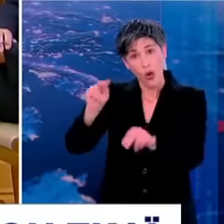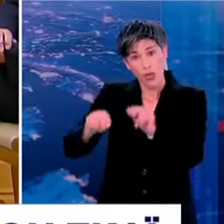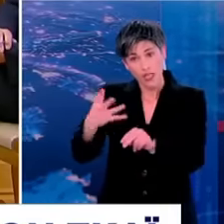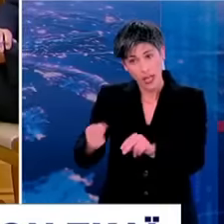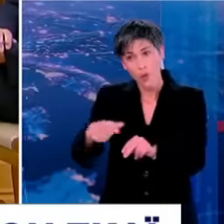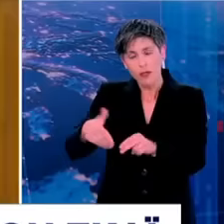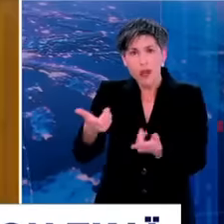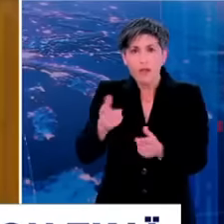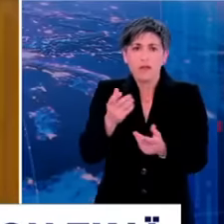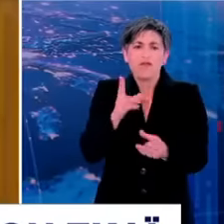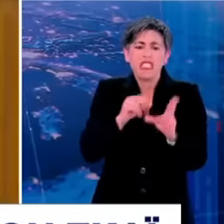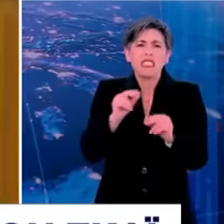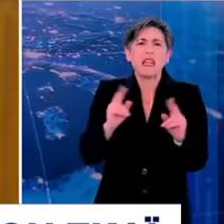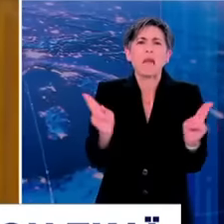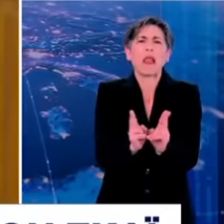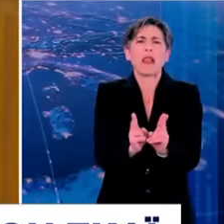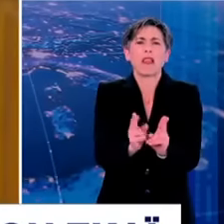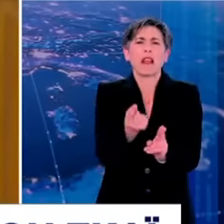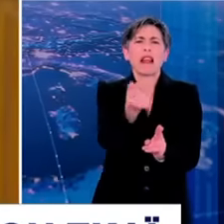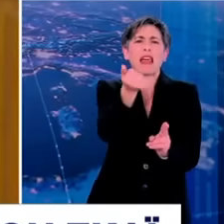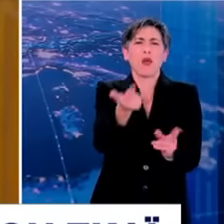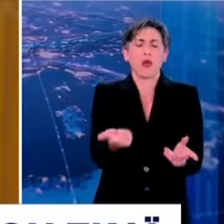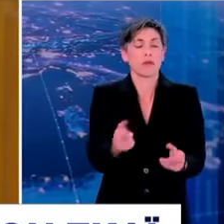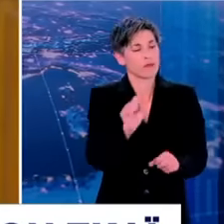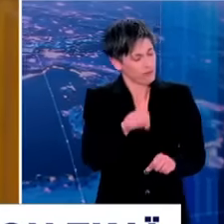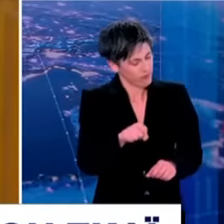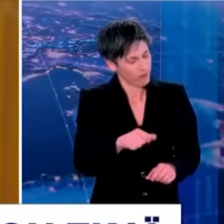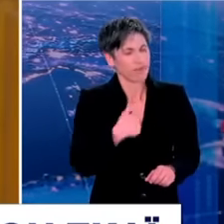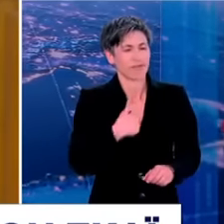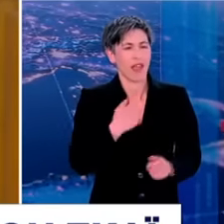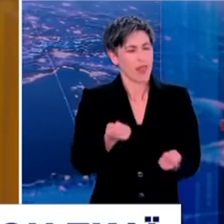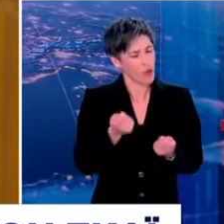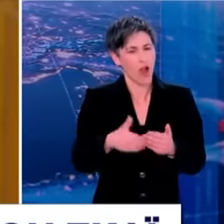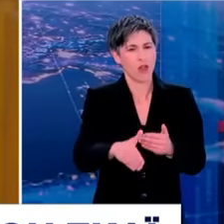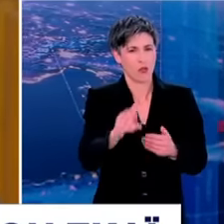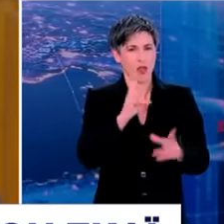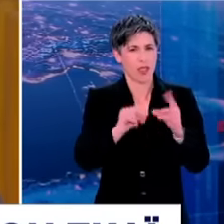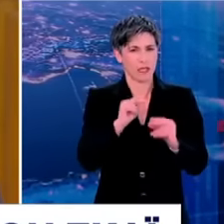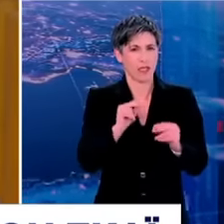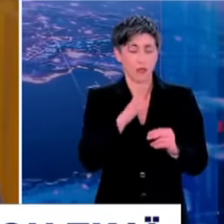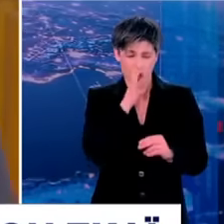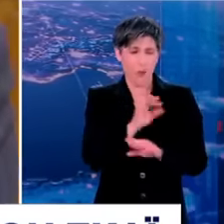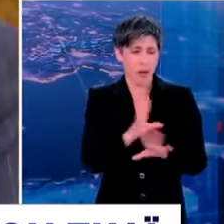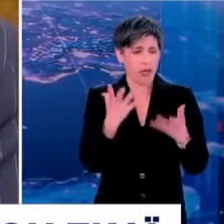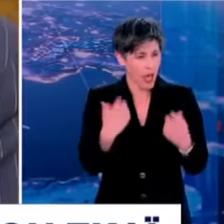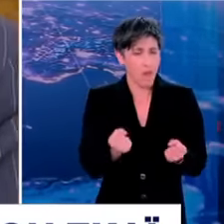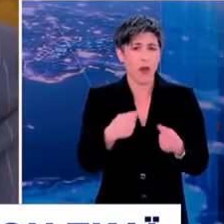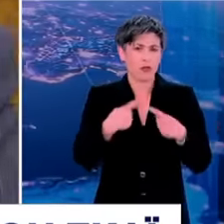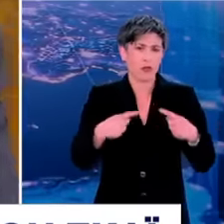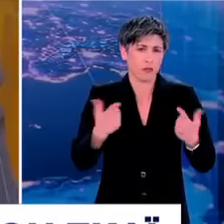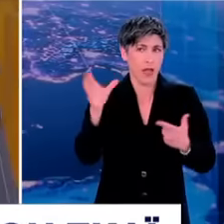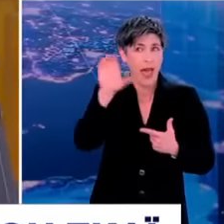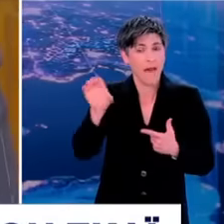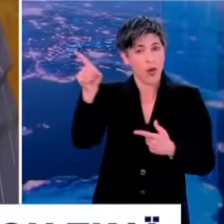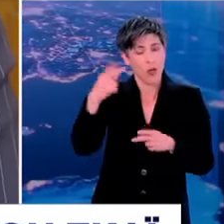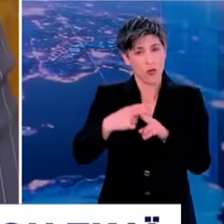δυστυχώς για την Ευρώπη, για την οποία έχουμε πολλά πράγματα να πούμε. Δεν μπορώ να μην σας ρωτήσω, επειδή όντως έχουμε πολλά πράγματα να πούμε για την Ευρώπη. Συνεπώς, για ποιο